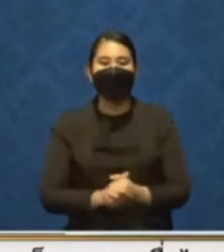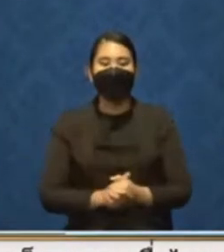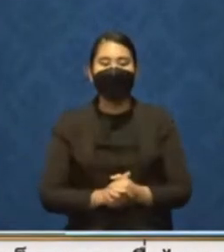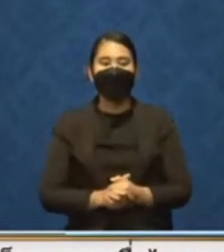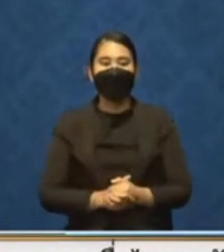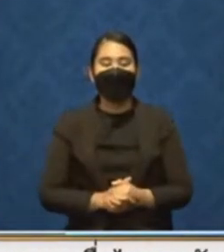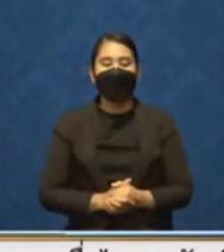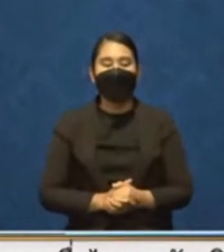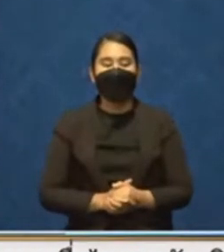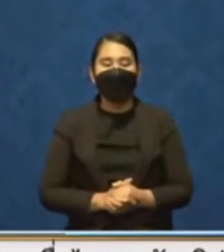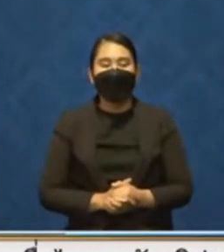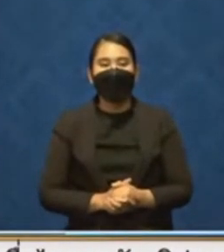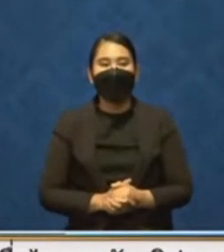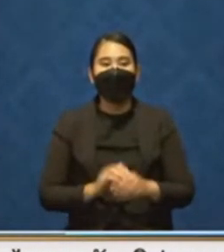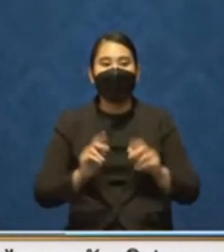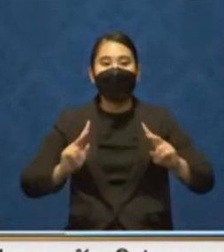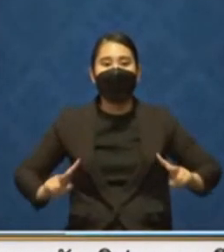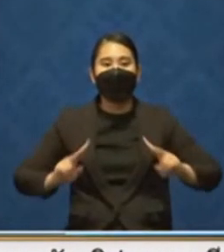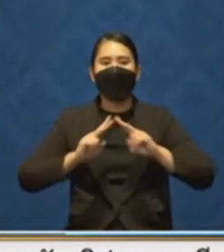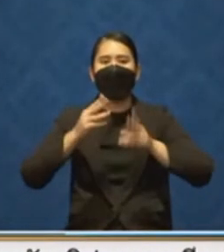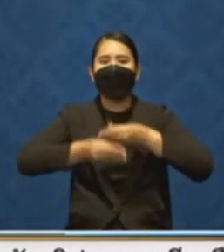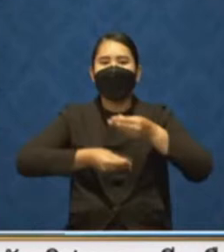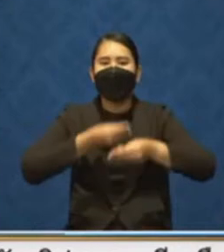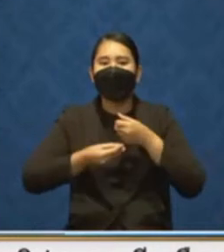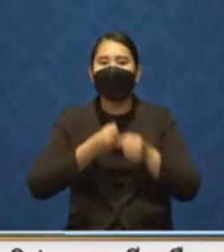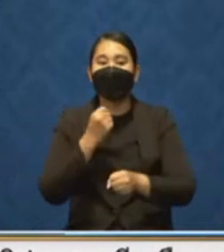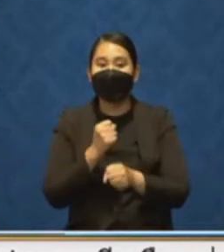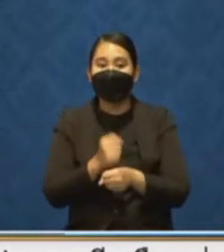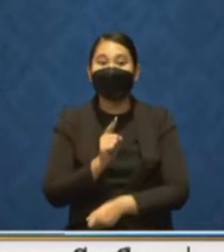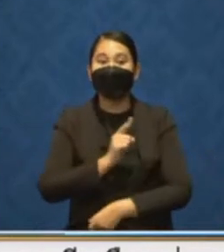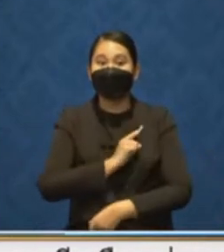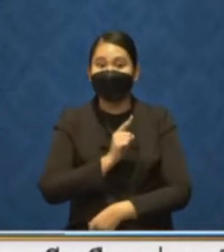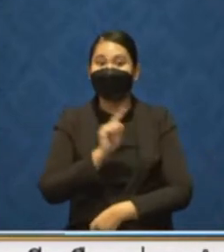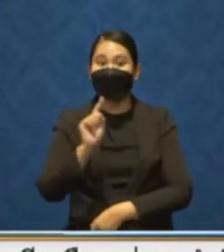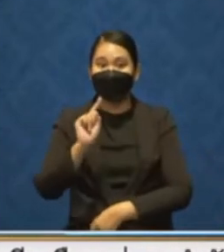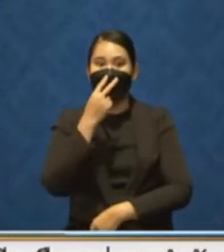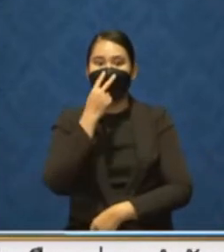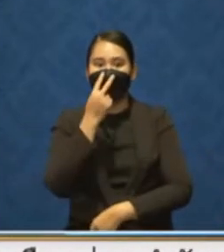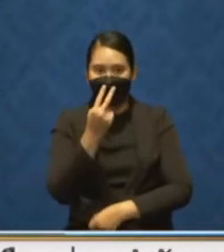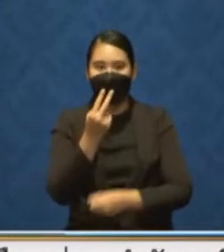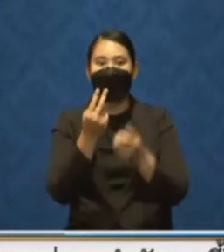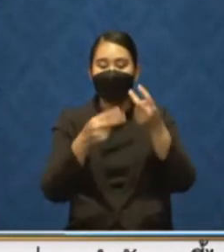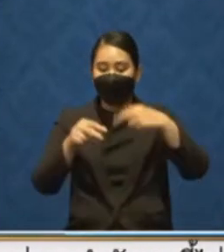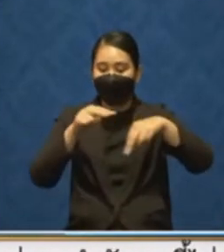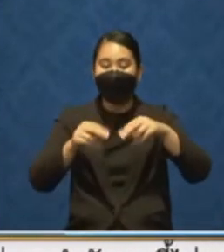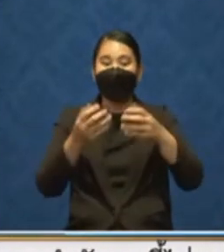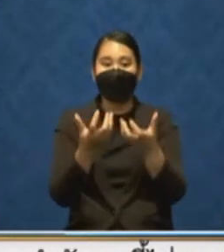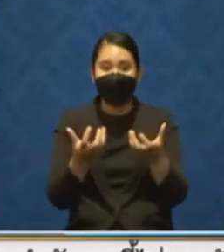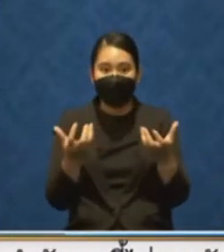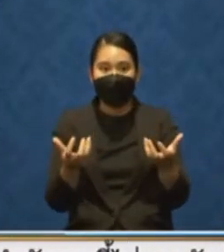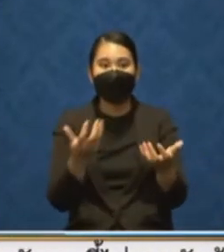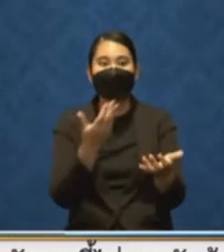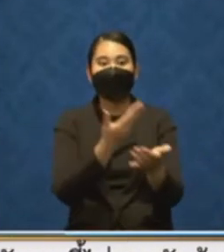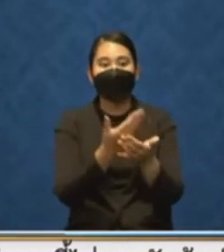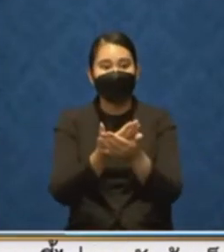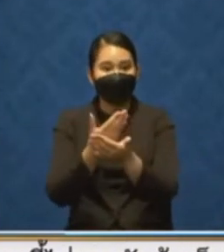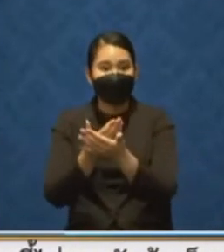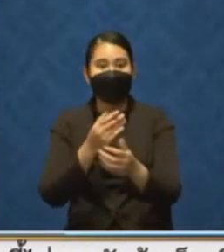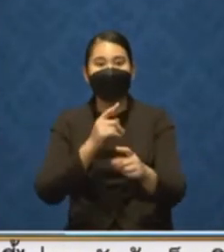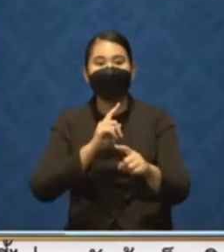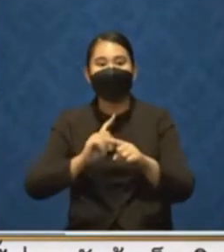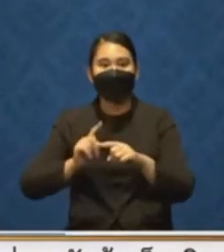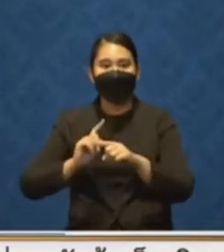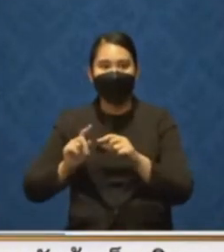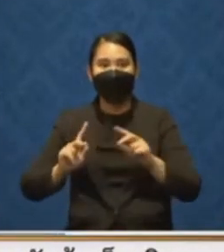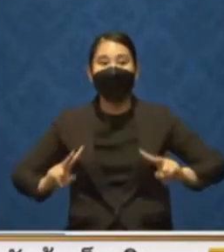4กระทรวงพาณิชย์ทำอะไรบ้างครับมาดูแลเรื่องราคาสินค้าบริการผมขอกราบเรียนว่ากระทรวง